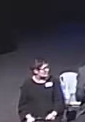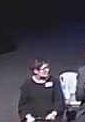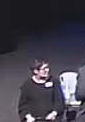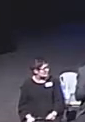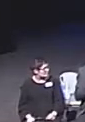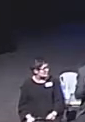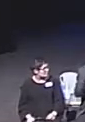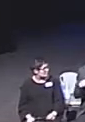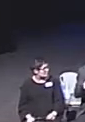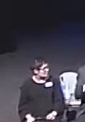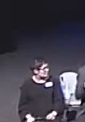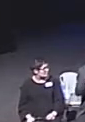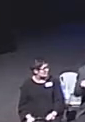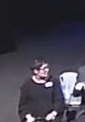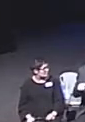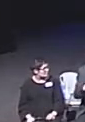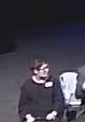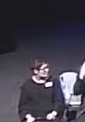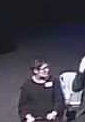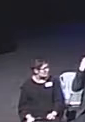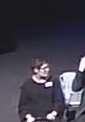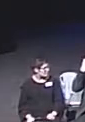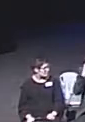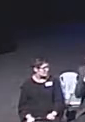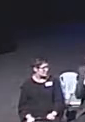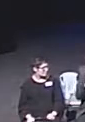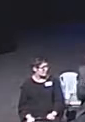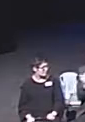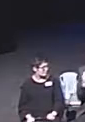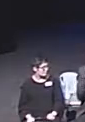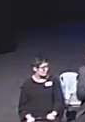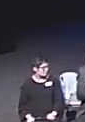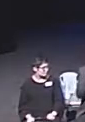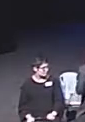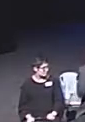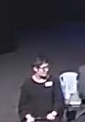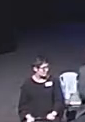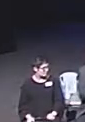programmers, they know how to code.